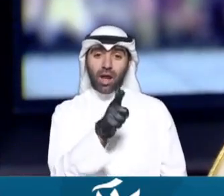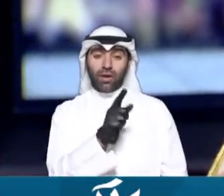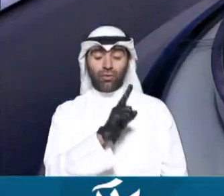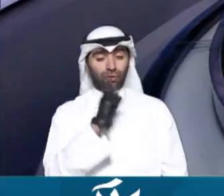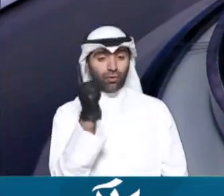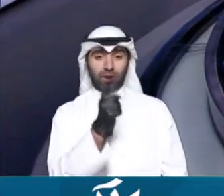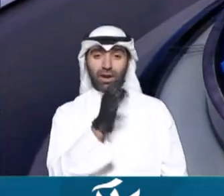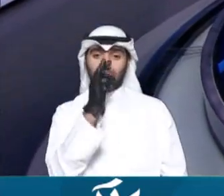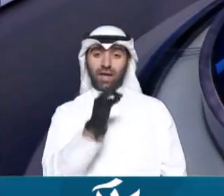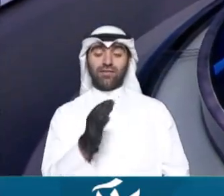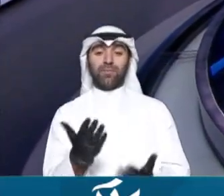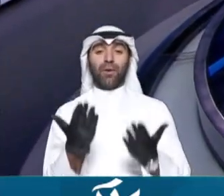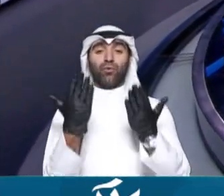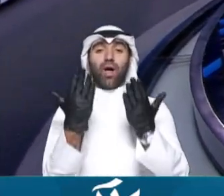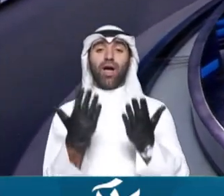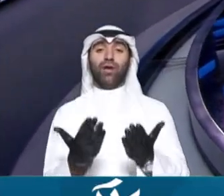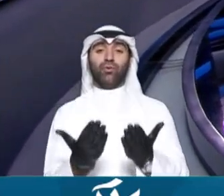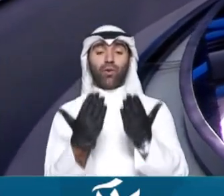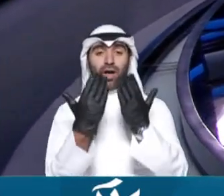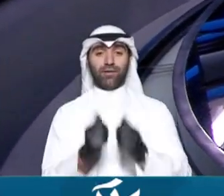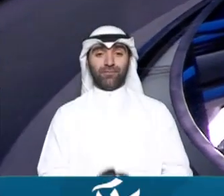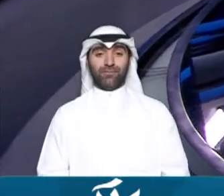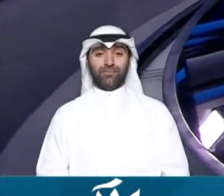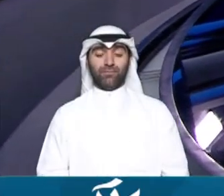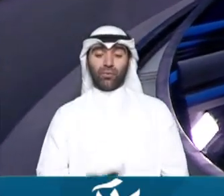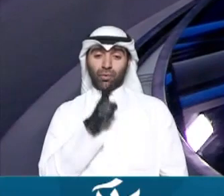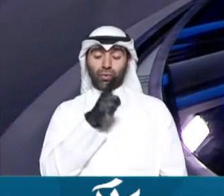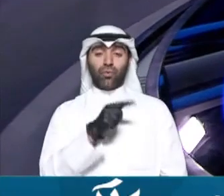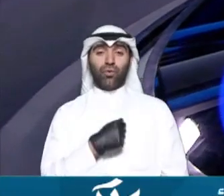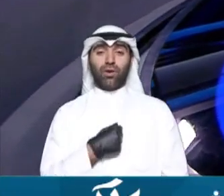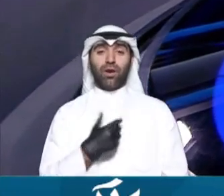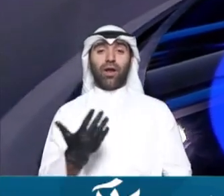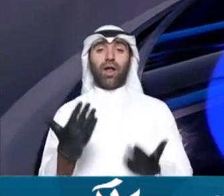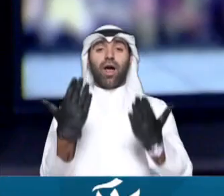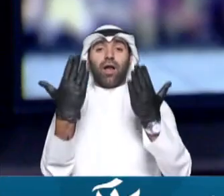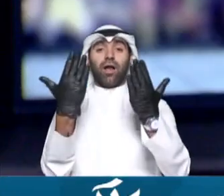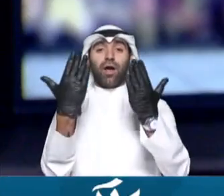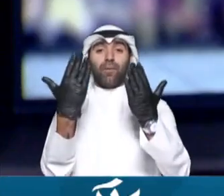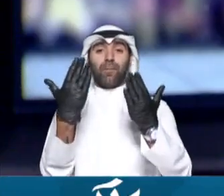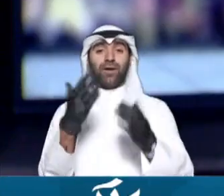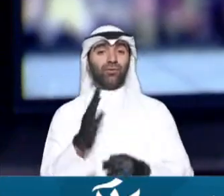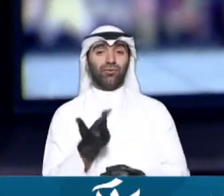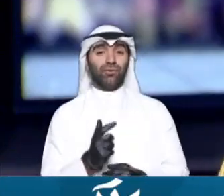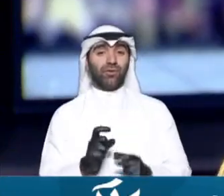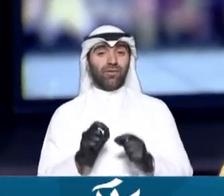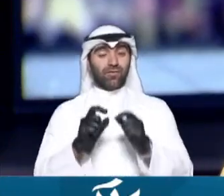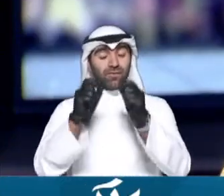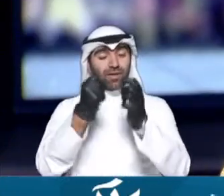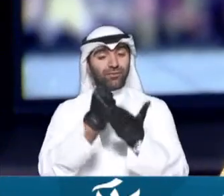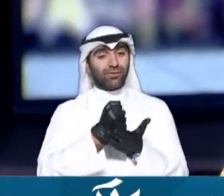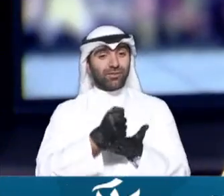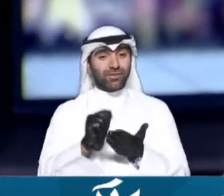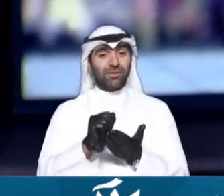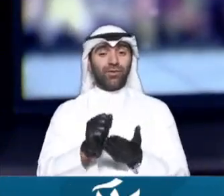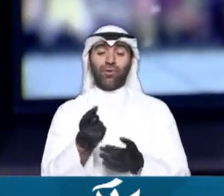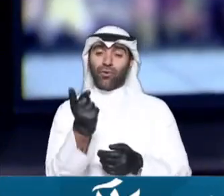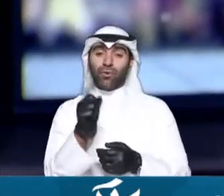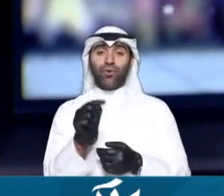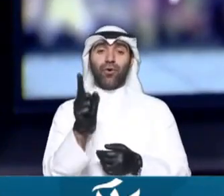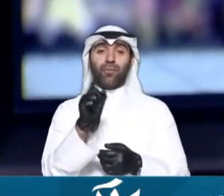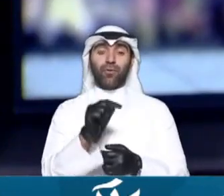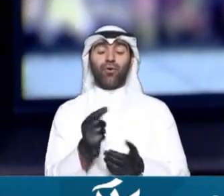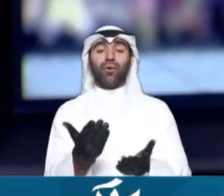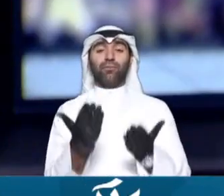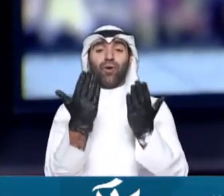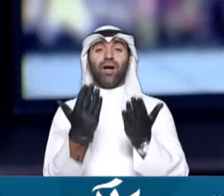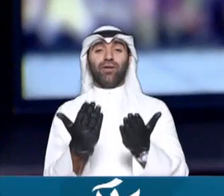نعم. الأدعية يقول اللهم أني أعوذ بك من. نعم. البرص والجنون والجذام. نعم. نعم. ومن سيء الأسقام. الله أكبر. اللهم أني أعوذ